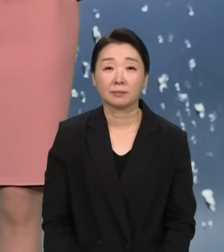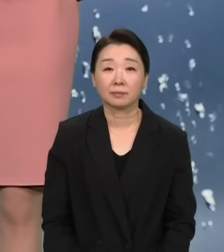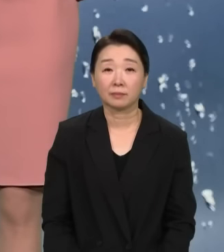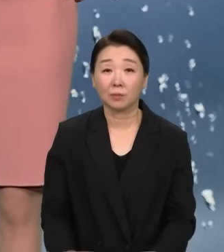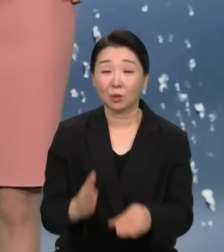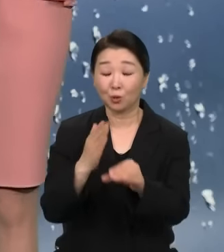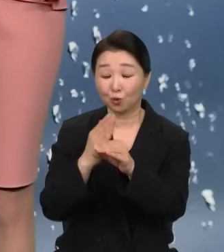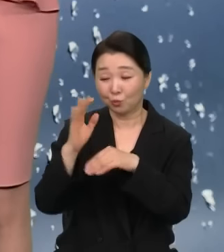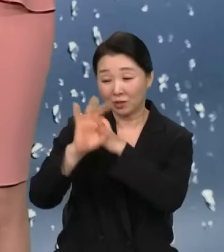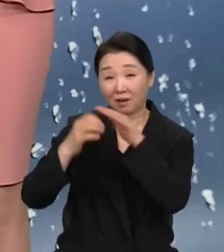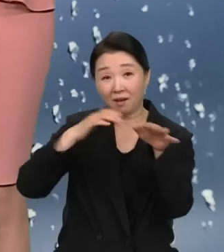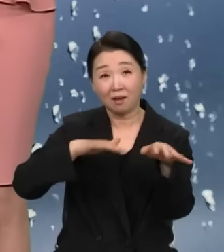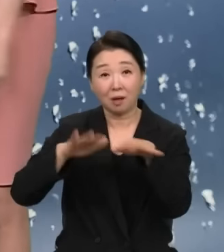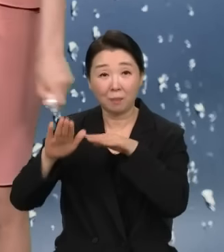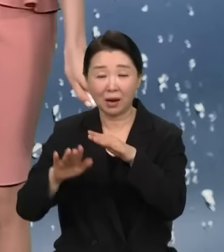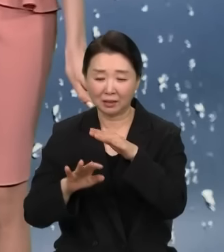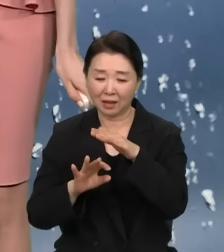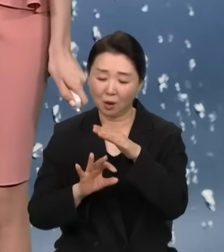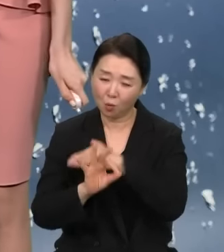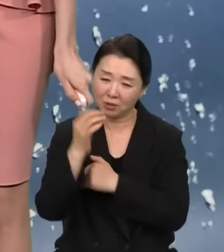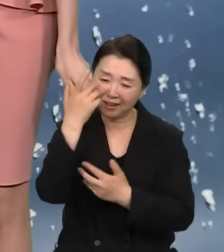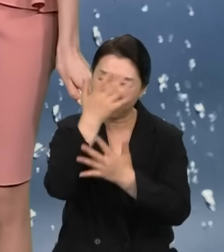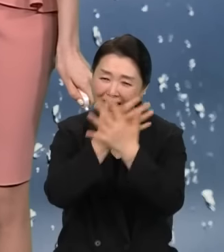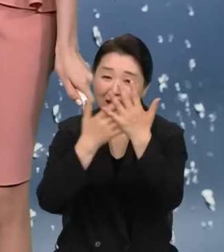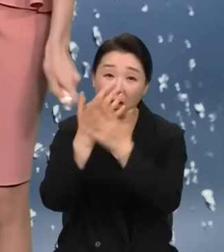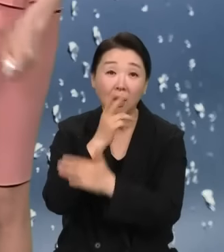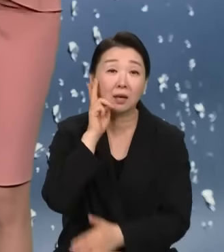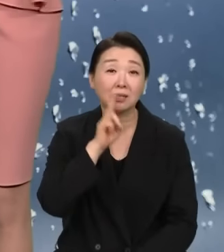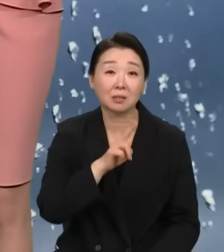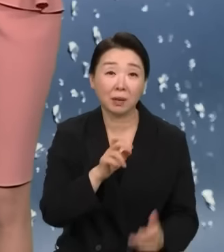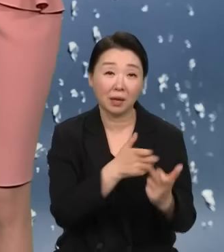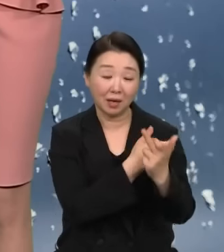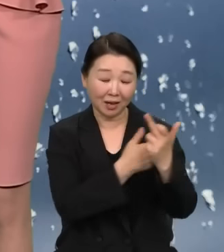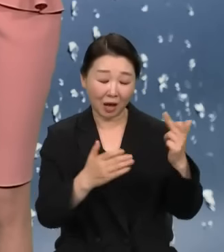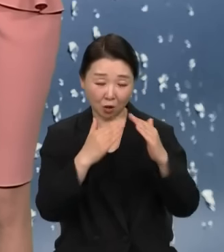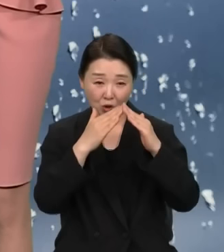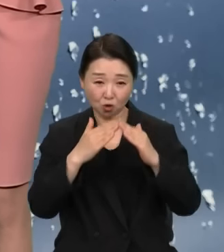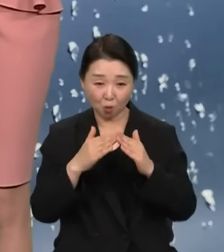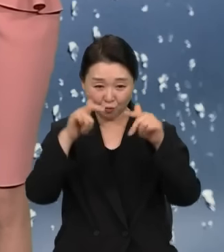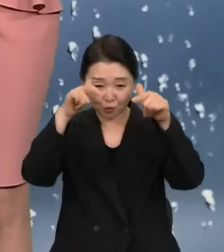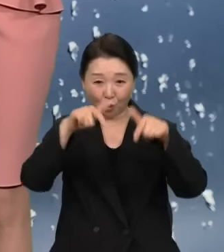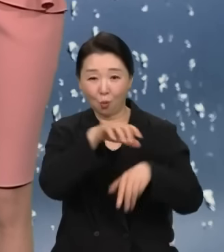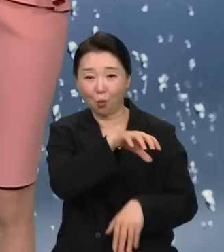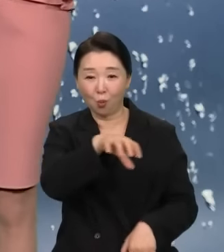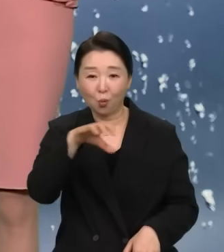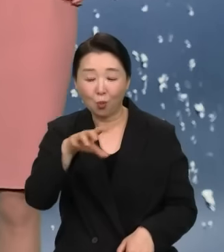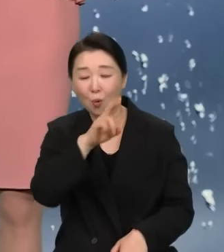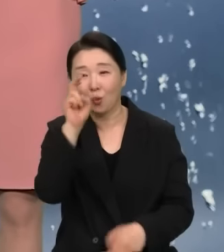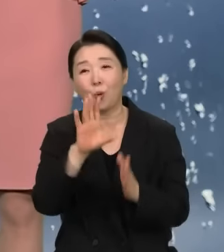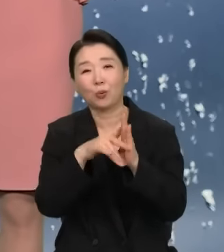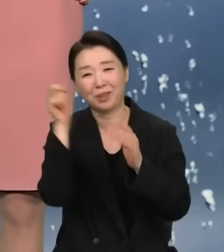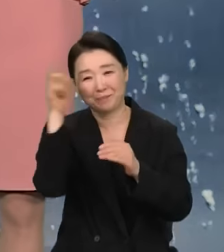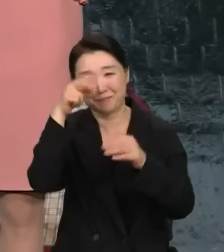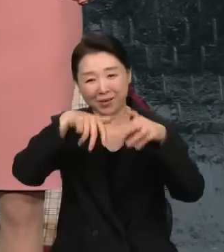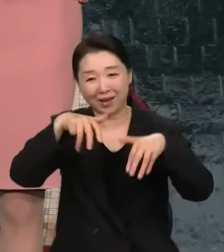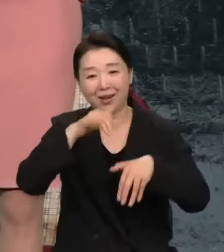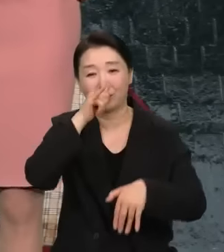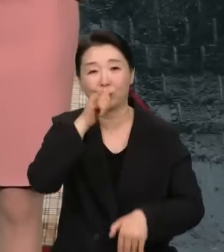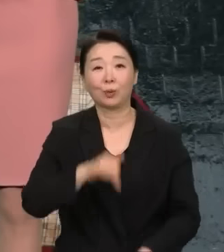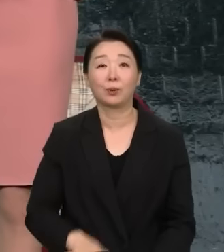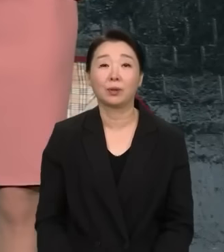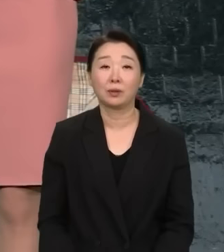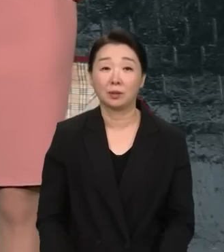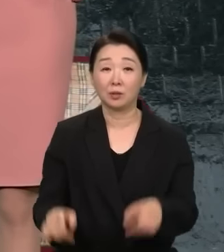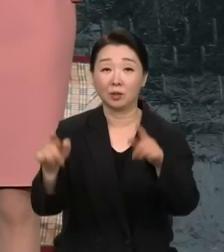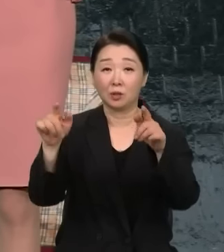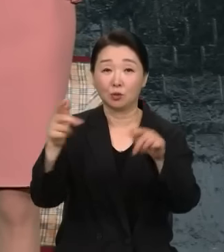중부 서해안은 오전까지 안개가 짙게 끼겠고요. 강원 산지와 전북 동부는 오후 한때 소나기가 지나겠습니다.